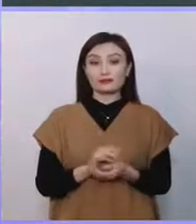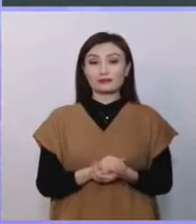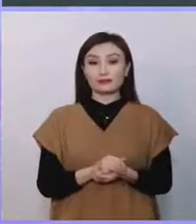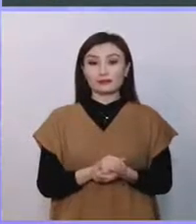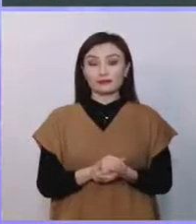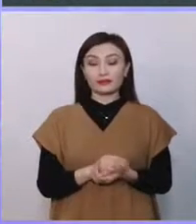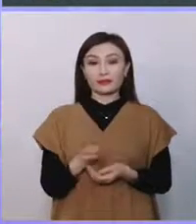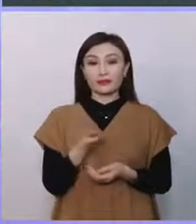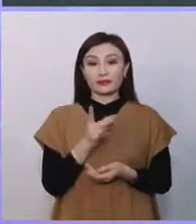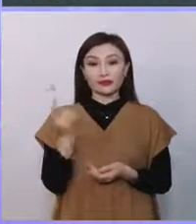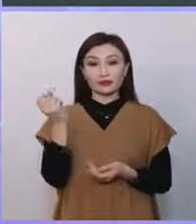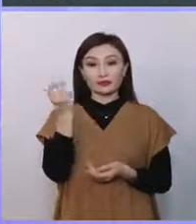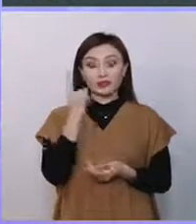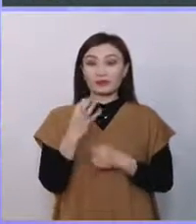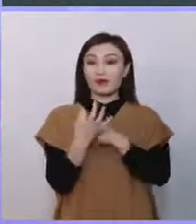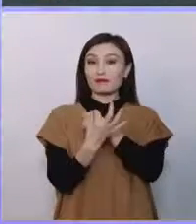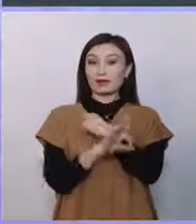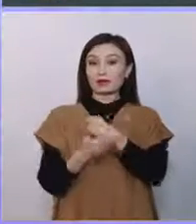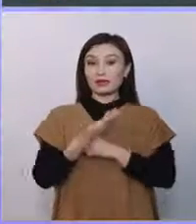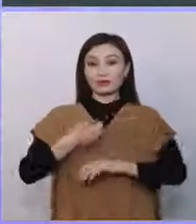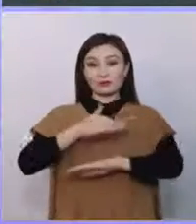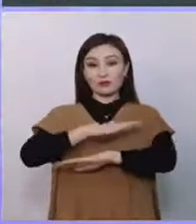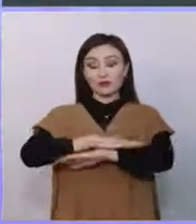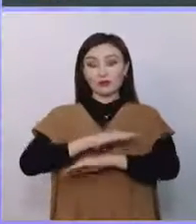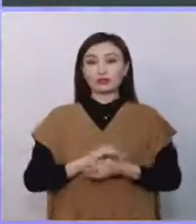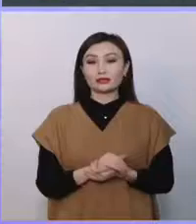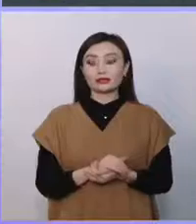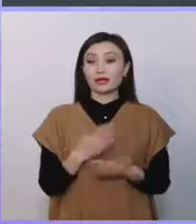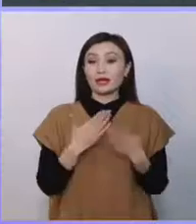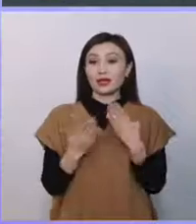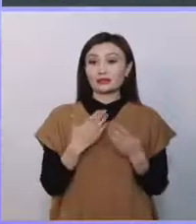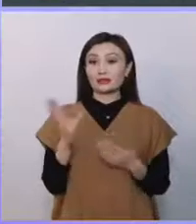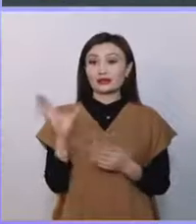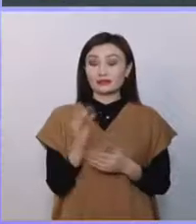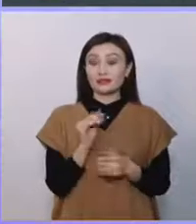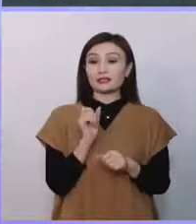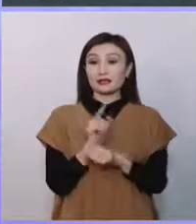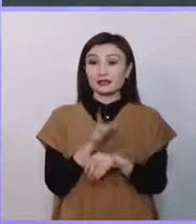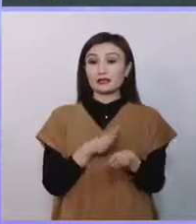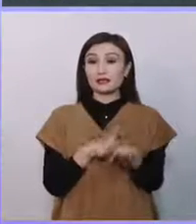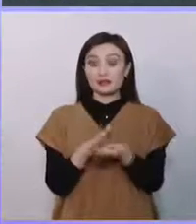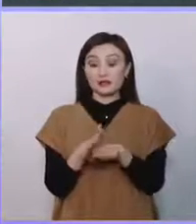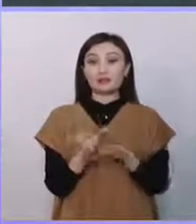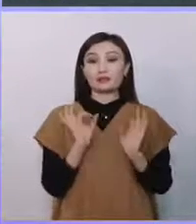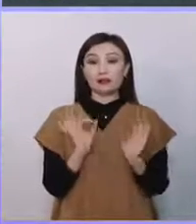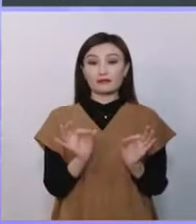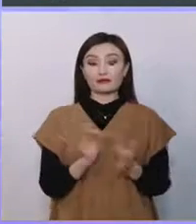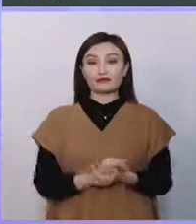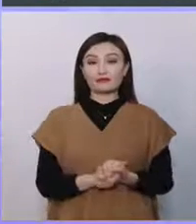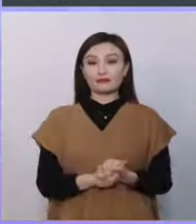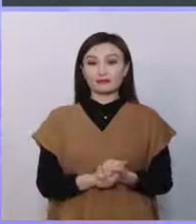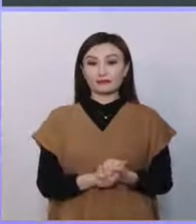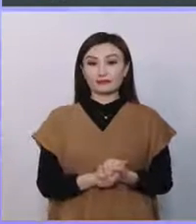мы узнаем в конце нашего урока если все задания выполним правильно